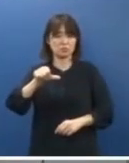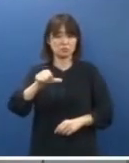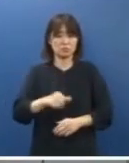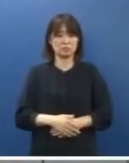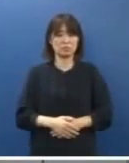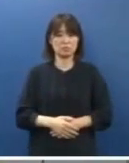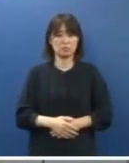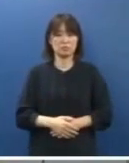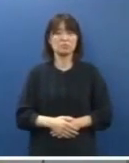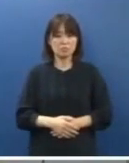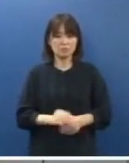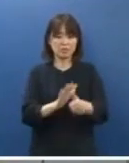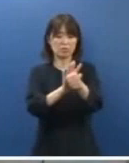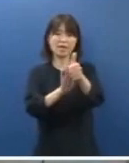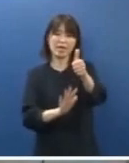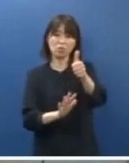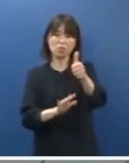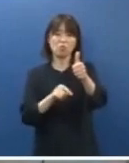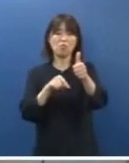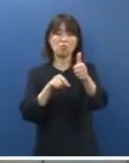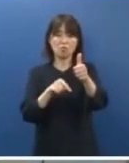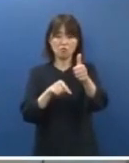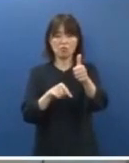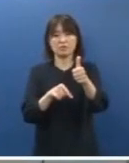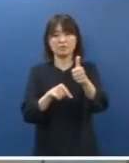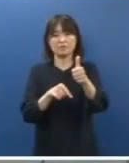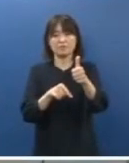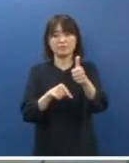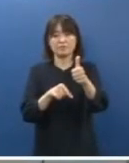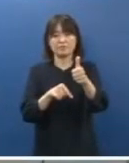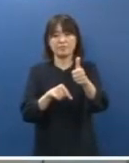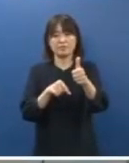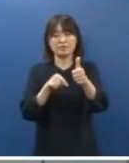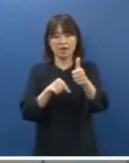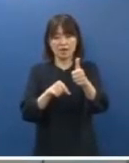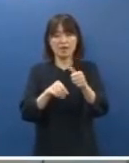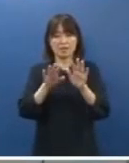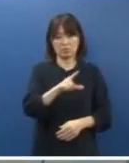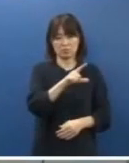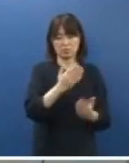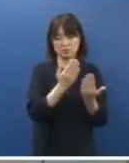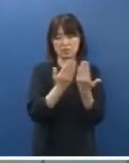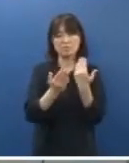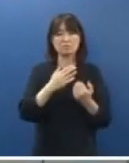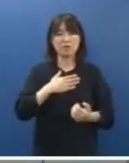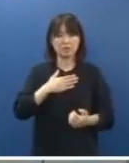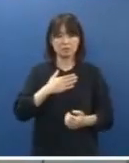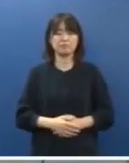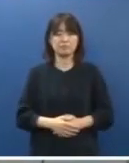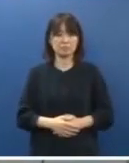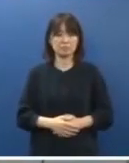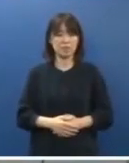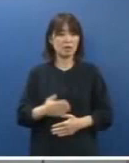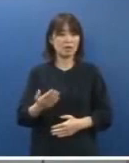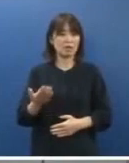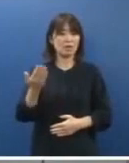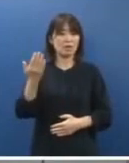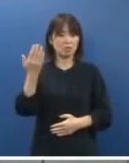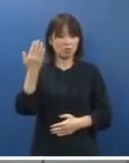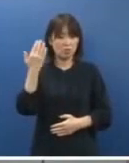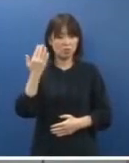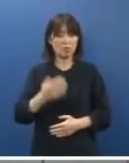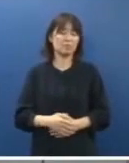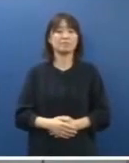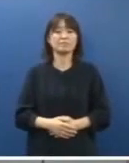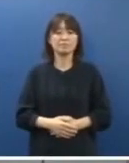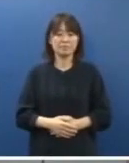XBB の亜流でありますけども EG5 という系統が、顕著に今増えてきていると。で、過去もこうした入れ替わりがあるときにぐ